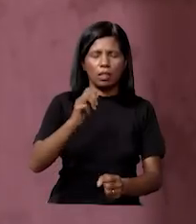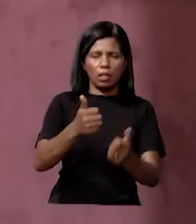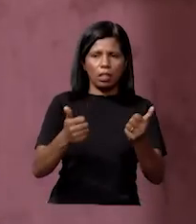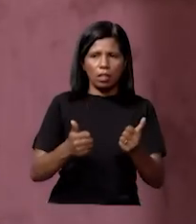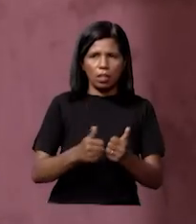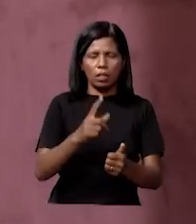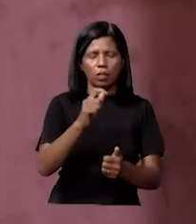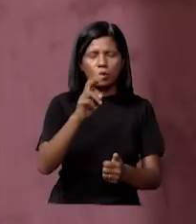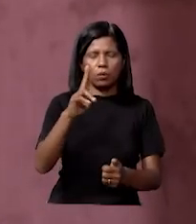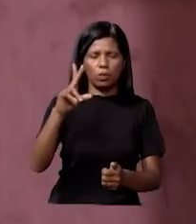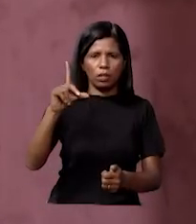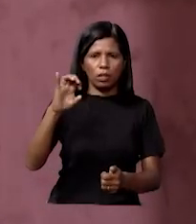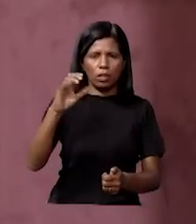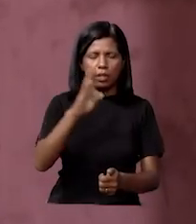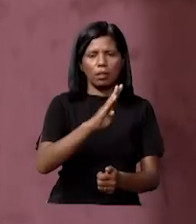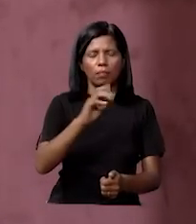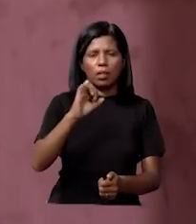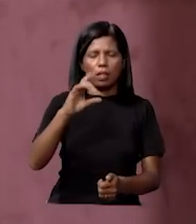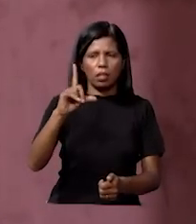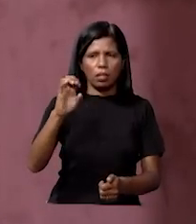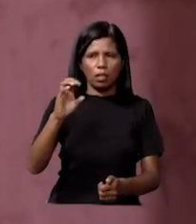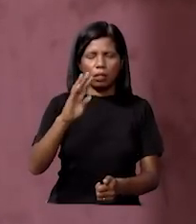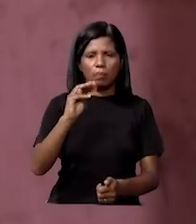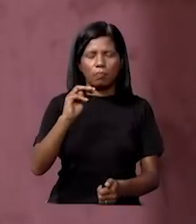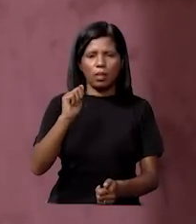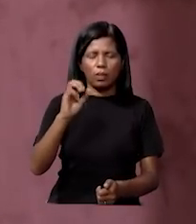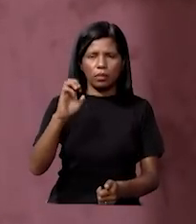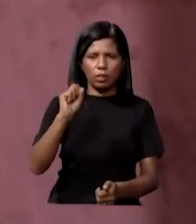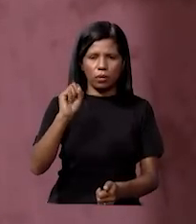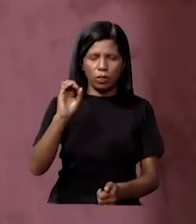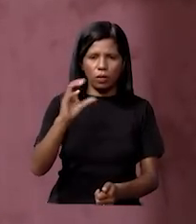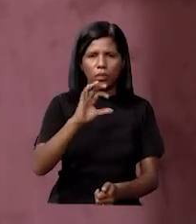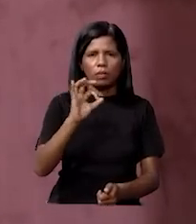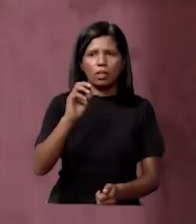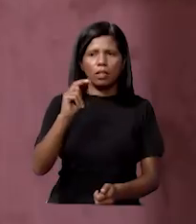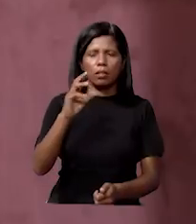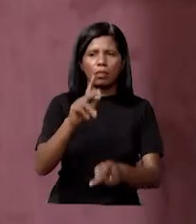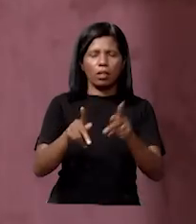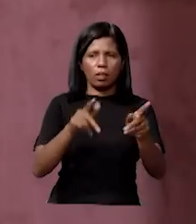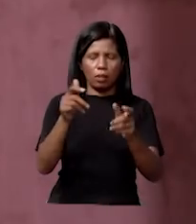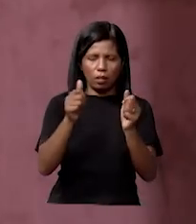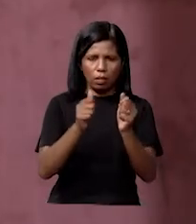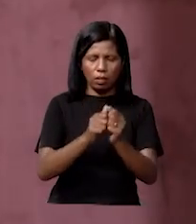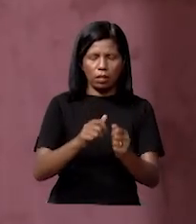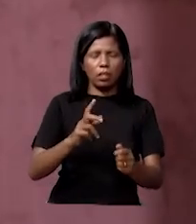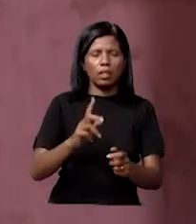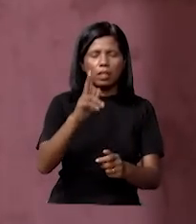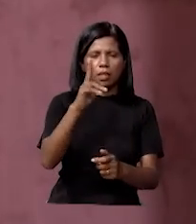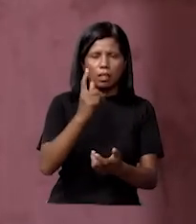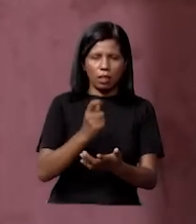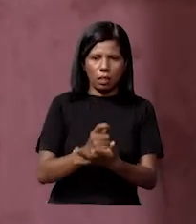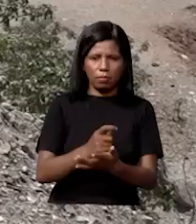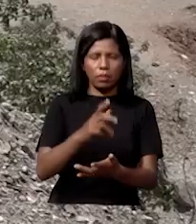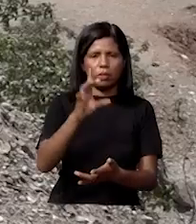aldeia turlio li baulelo mausoi fatuneia ho total populasaun riuntolo atus